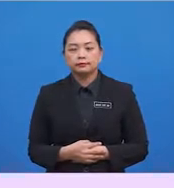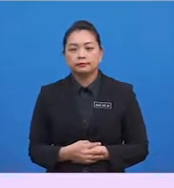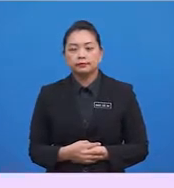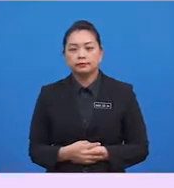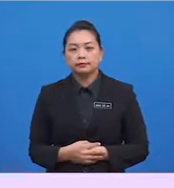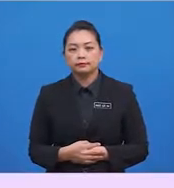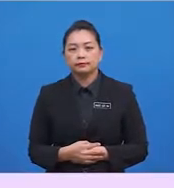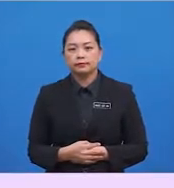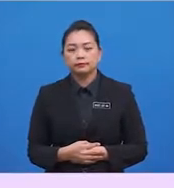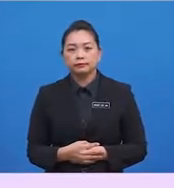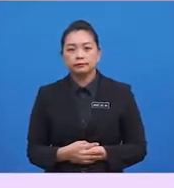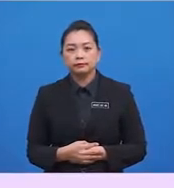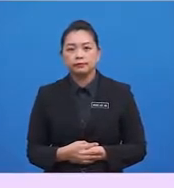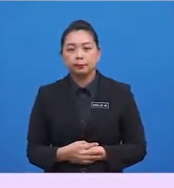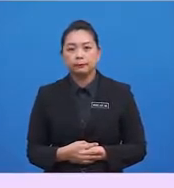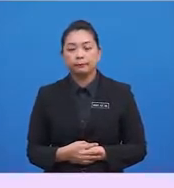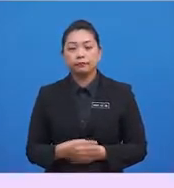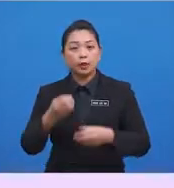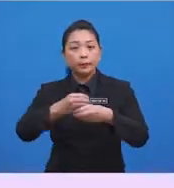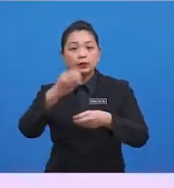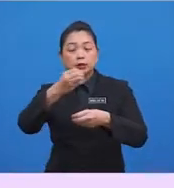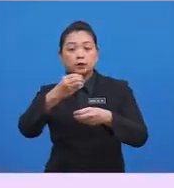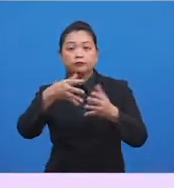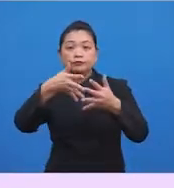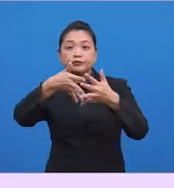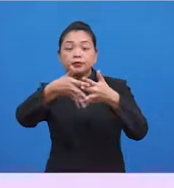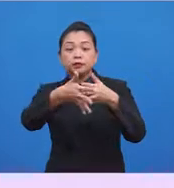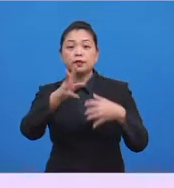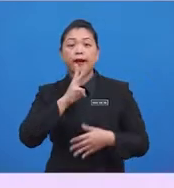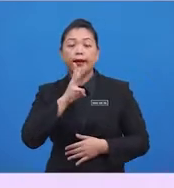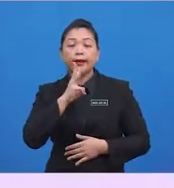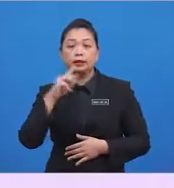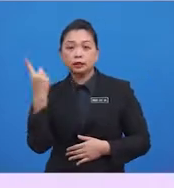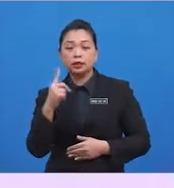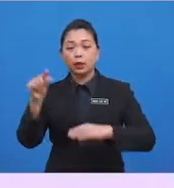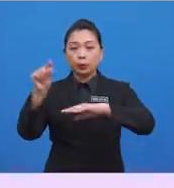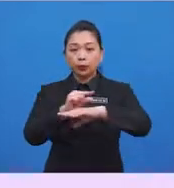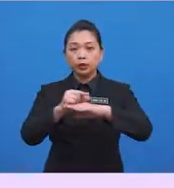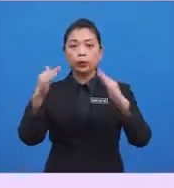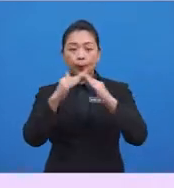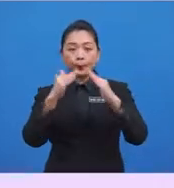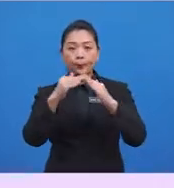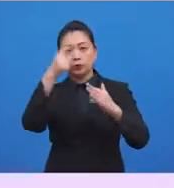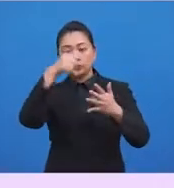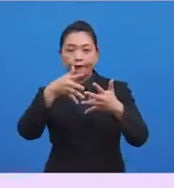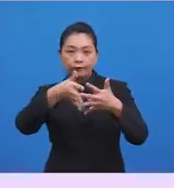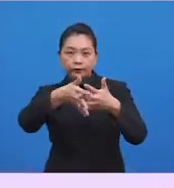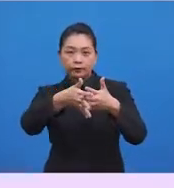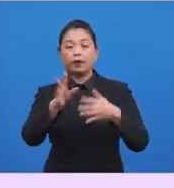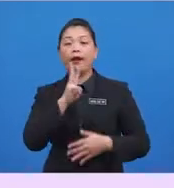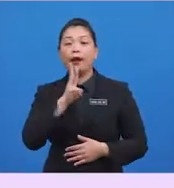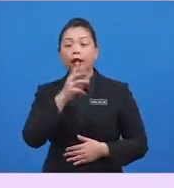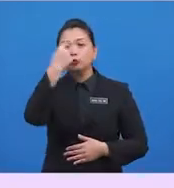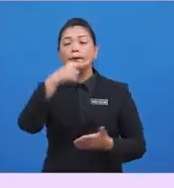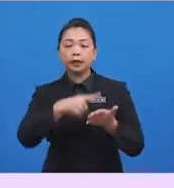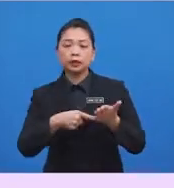Sebagai contoh, penapis air yang sering digunakan di rumah untuk menapis air. Untuk